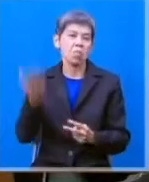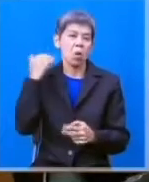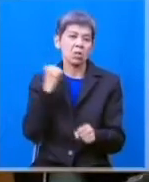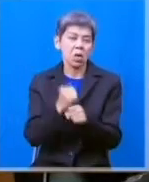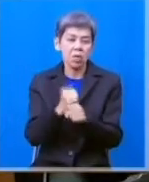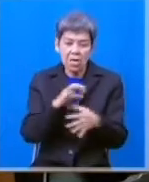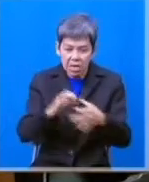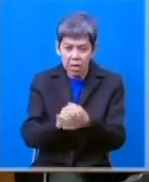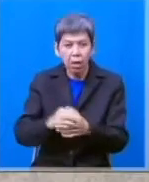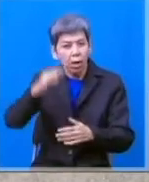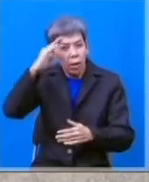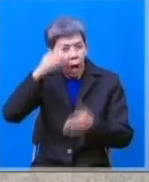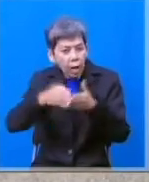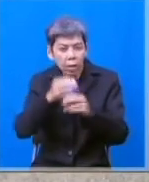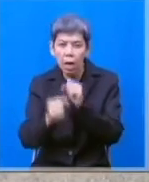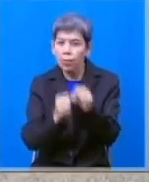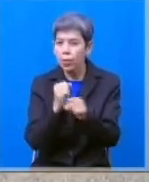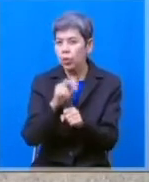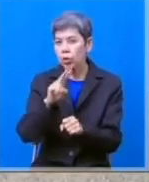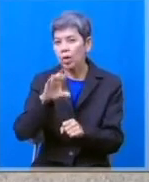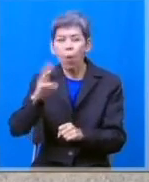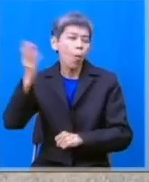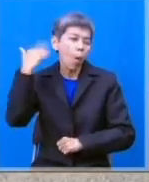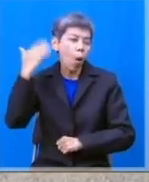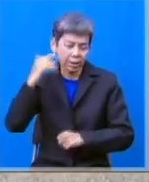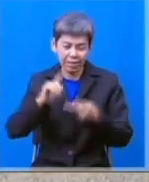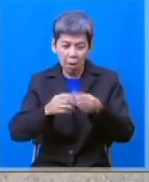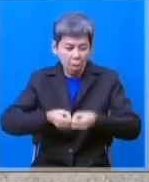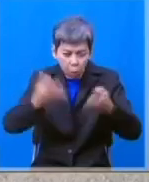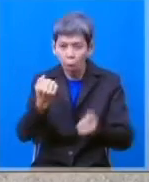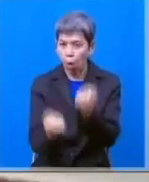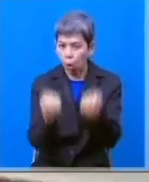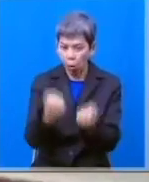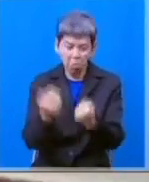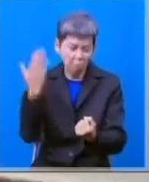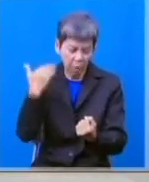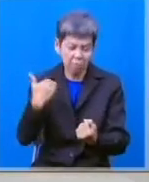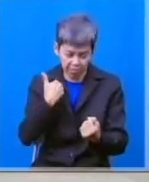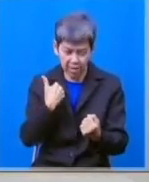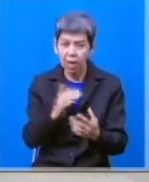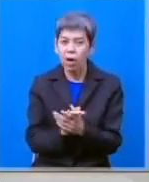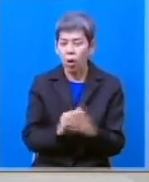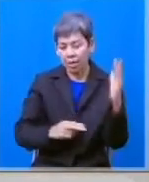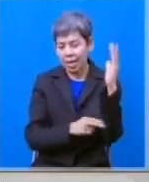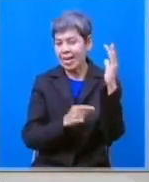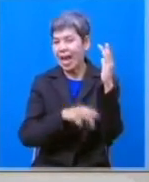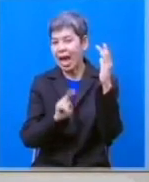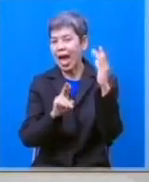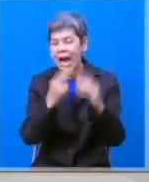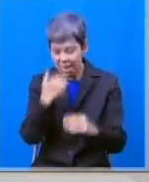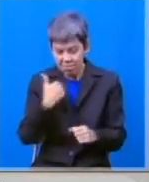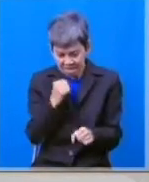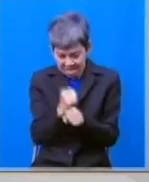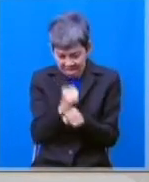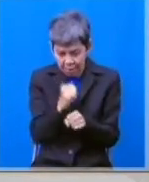มตีฐานนาวิกโยธินปี2556นะครับแล้วก็ระเบิดรถมาก่อนหน้านี้ในพื้นที่ของจังหวัดนราธิวาสแล้วก็พบว่ามี